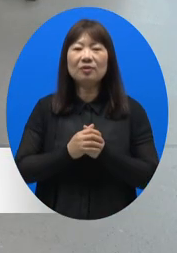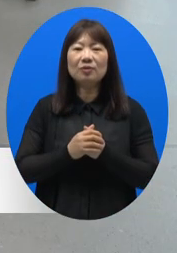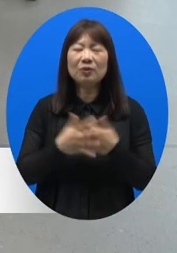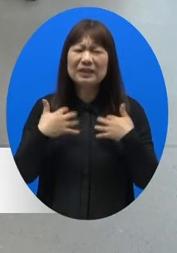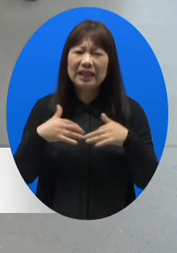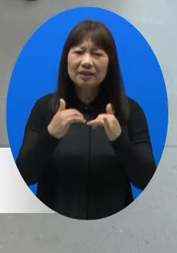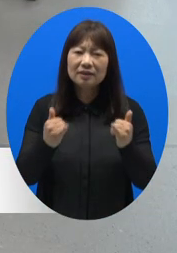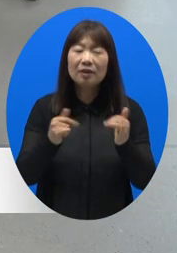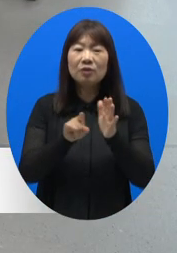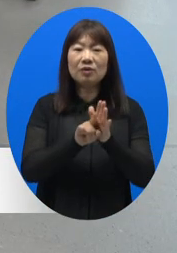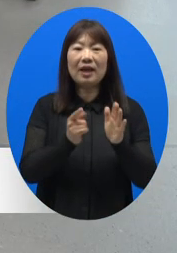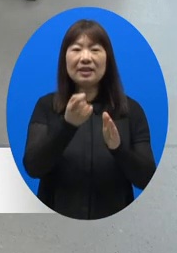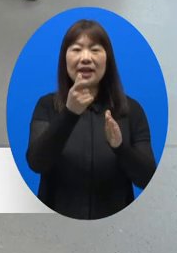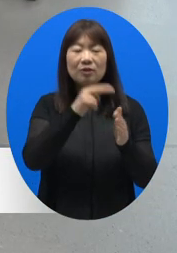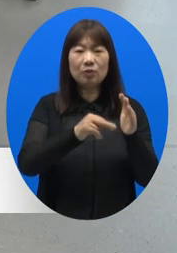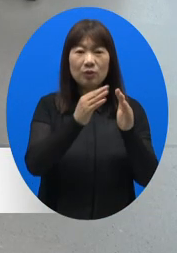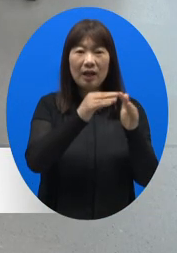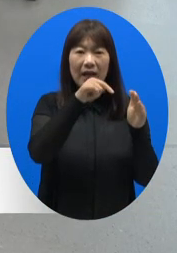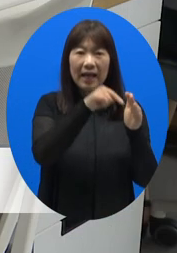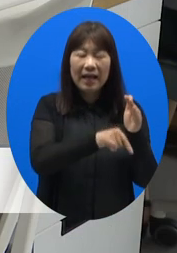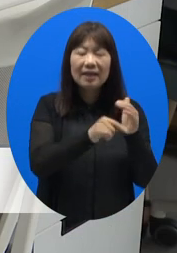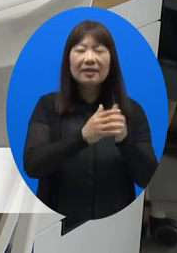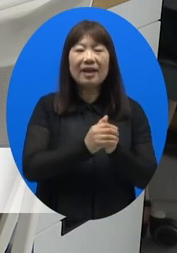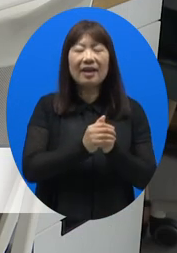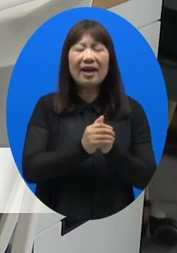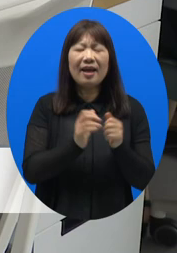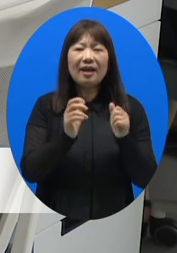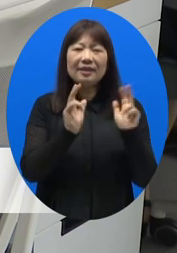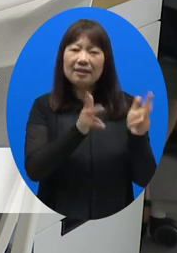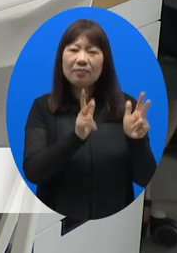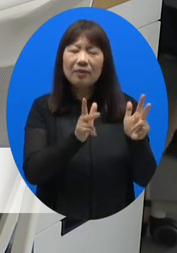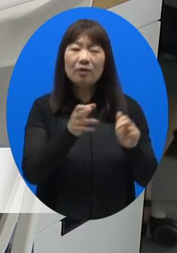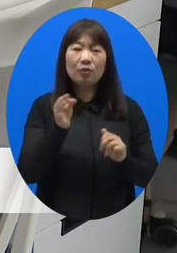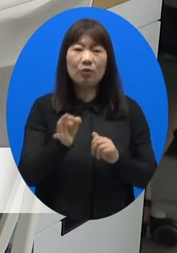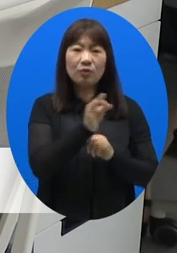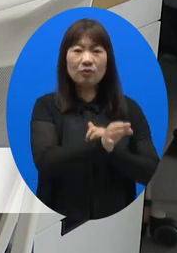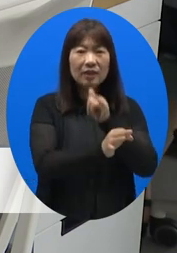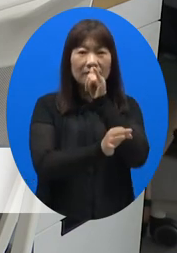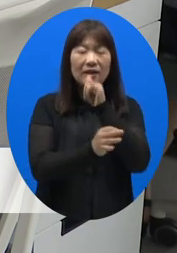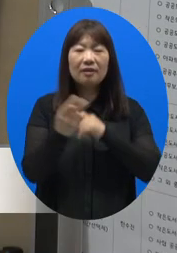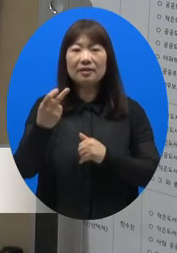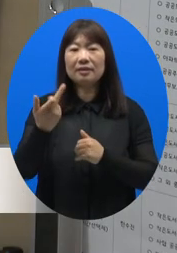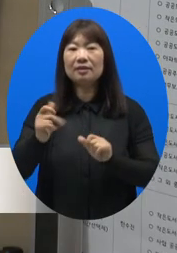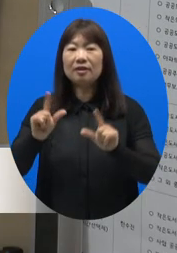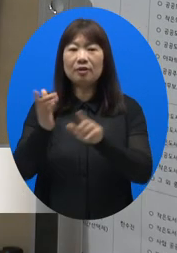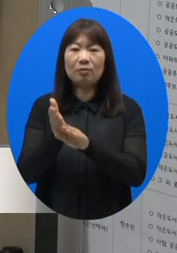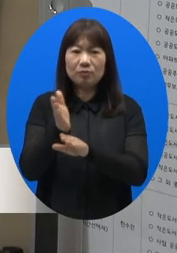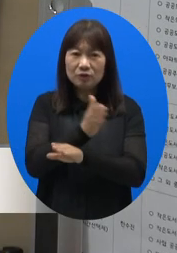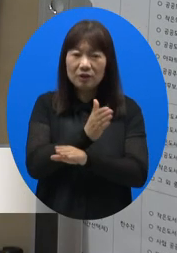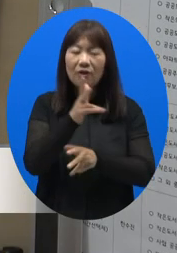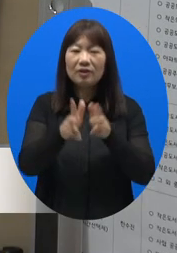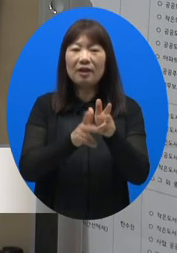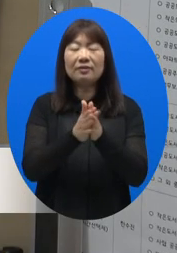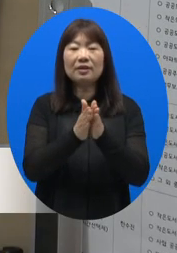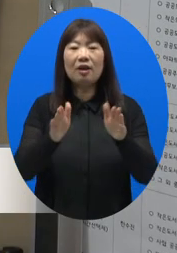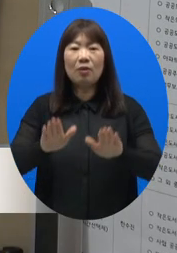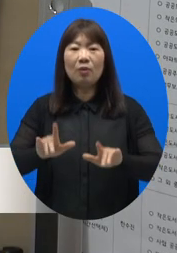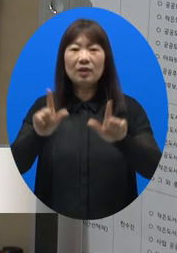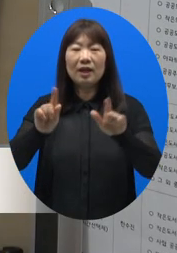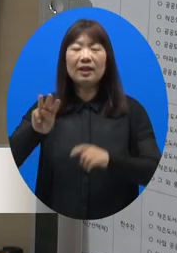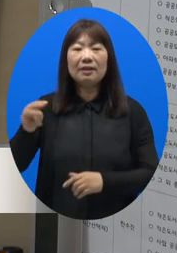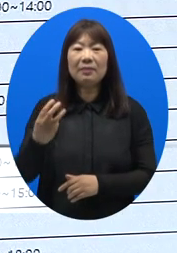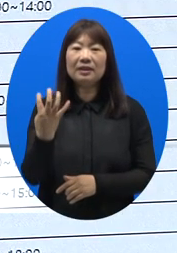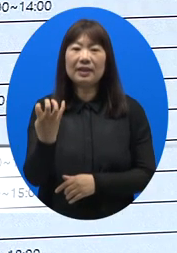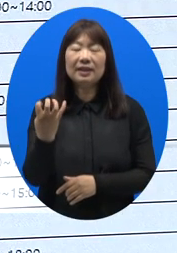위해 작은 도서관에 냉난방비를 지원하면서 2017년도부터 이 사업을 펼치고 있는데 올해는